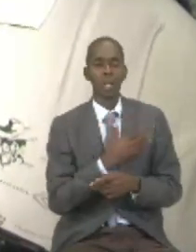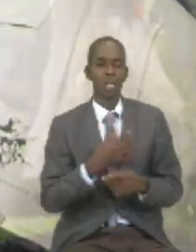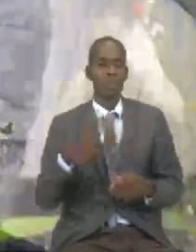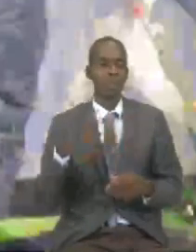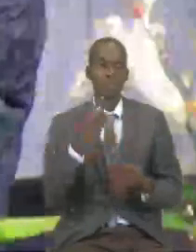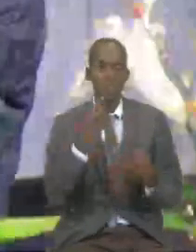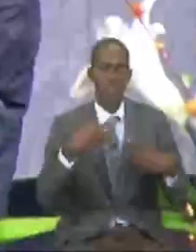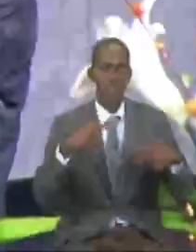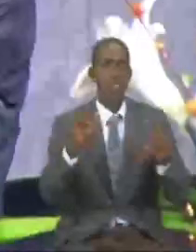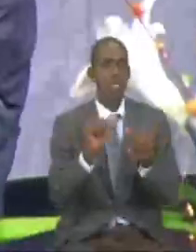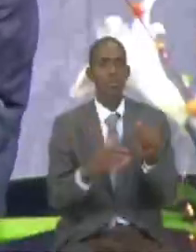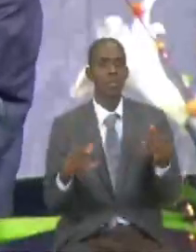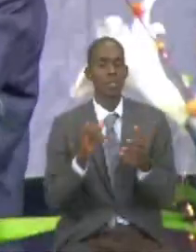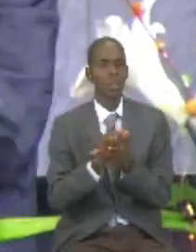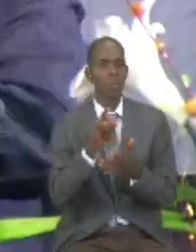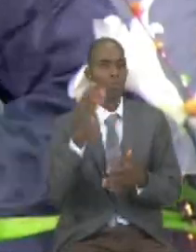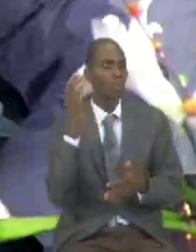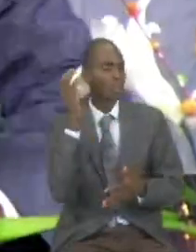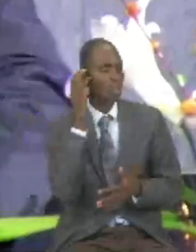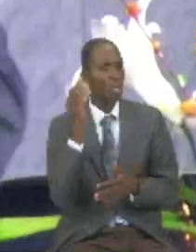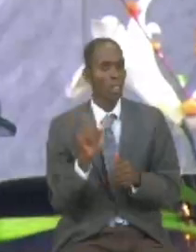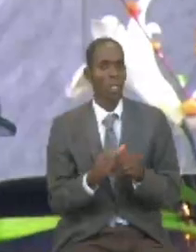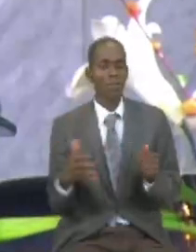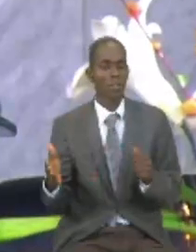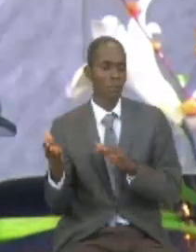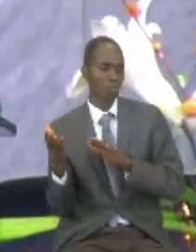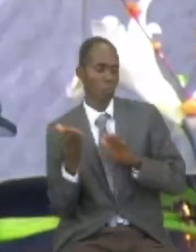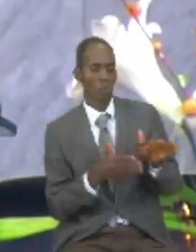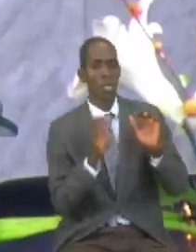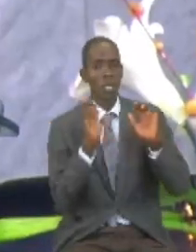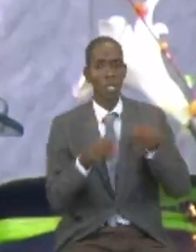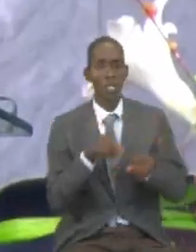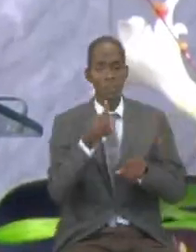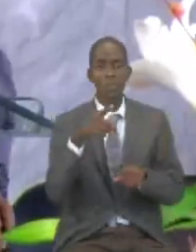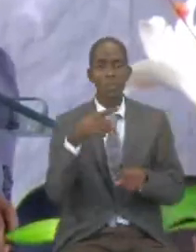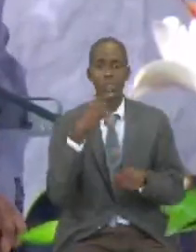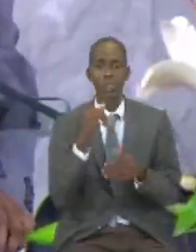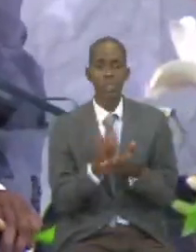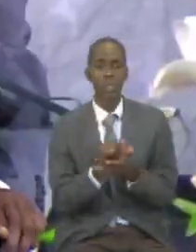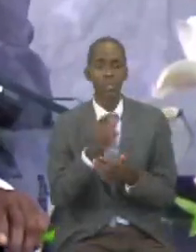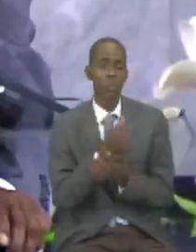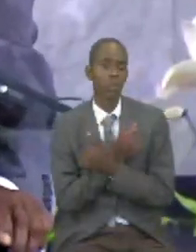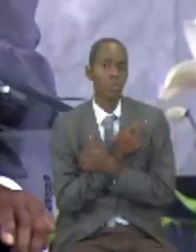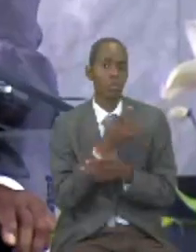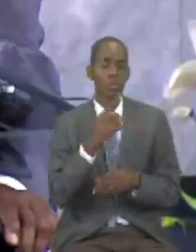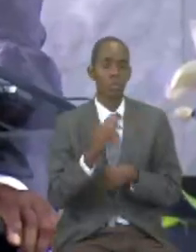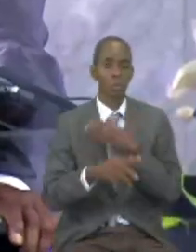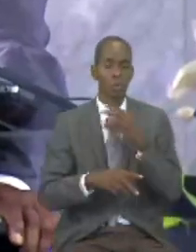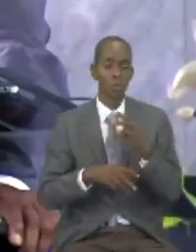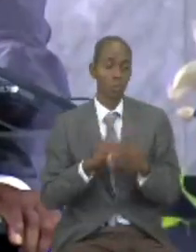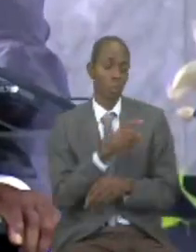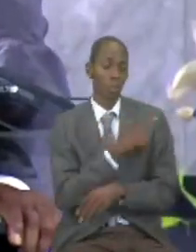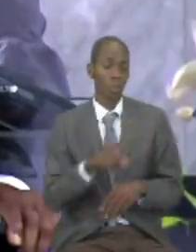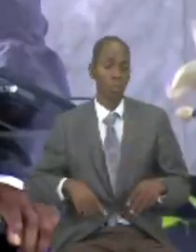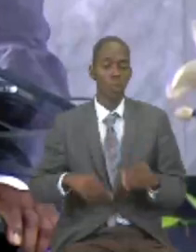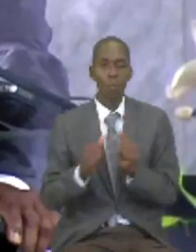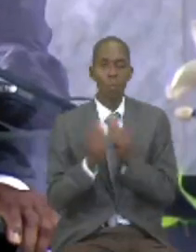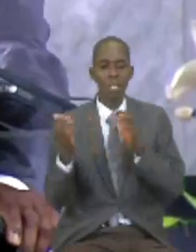gain, alors j'ai tout abandonné? Peux-tu dire que tu aimes le Seigneur sans abandonner le monde derrière toi